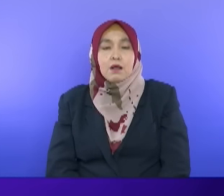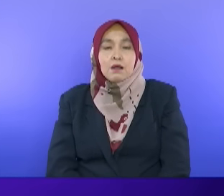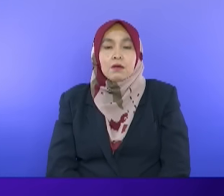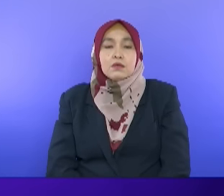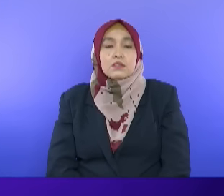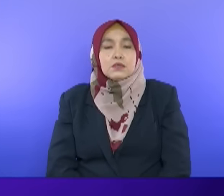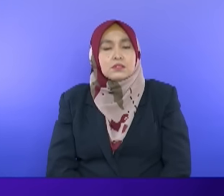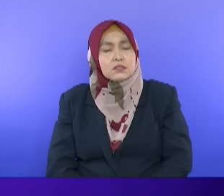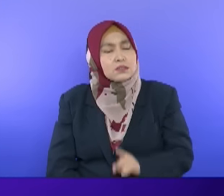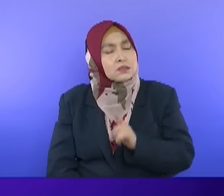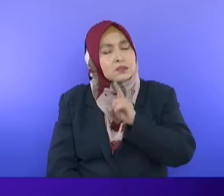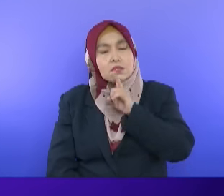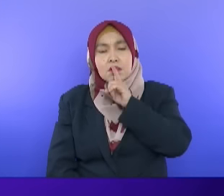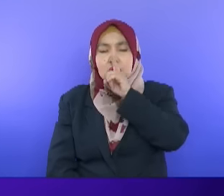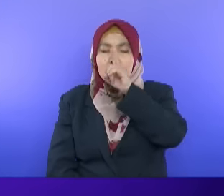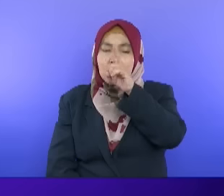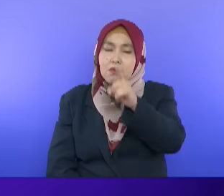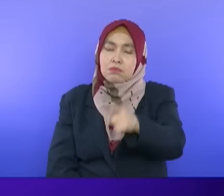ayat